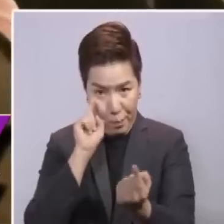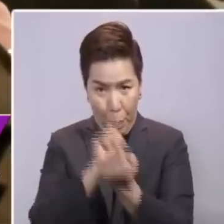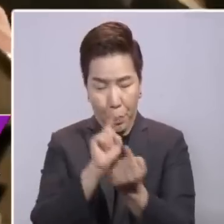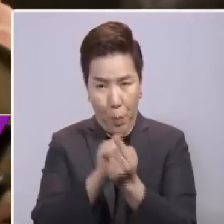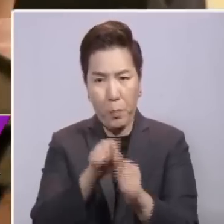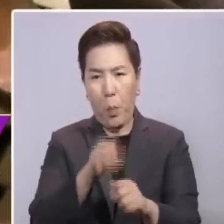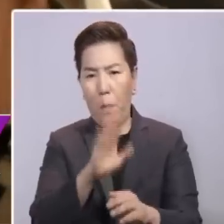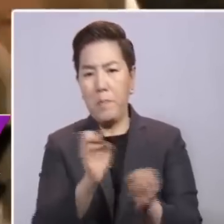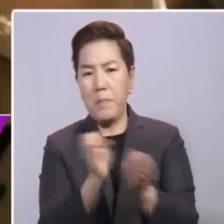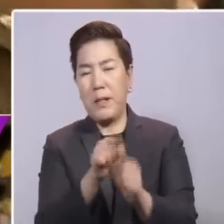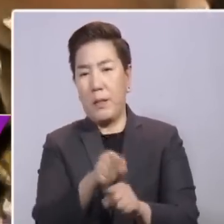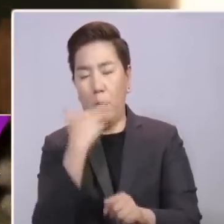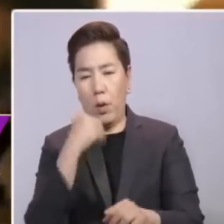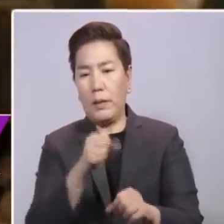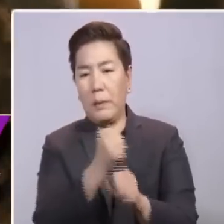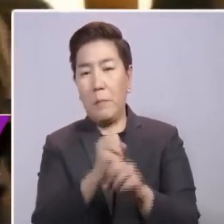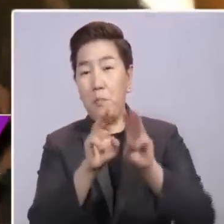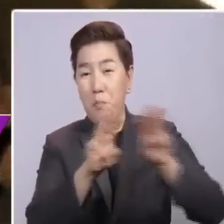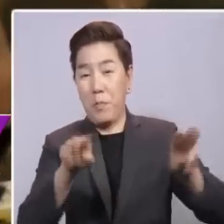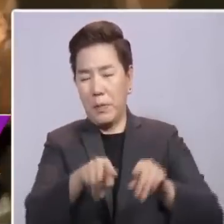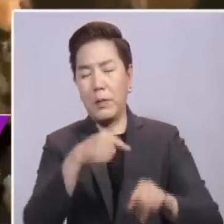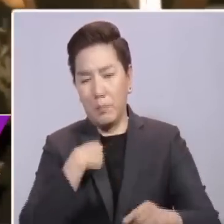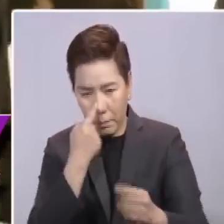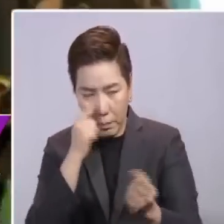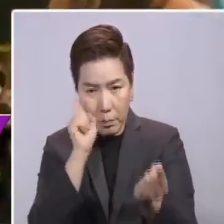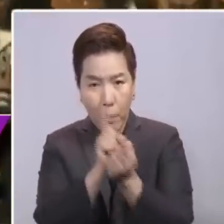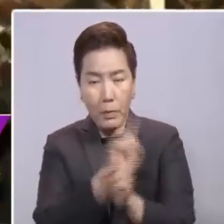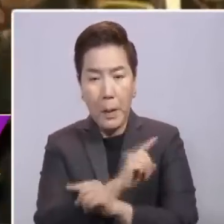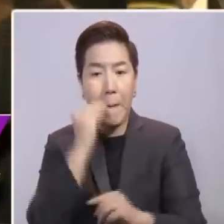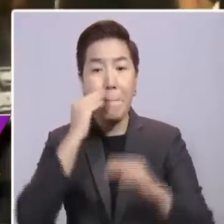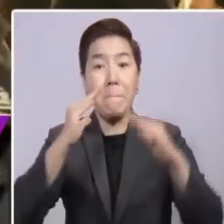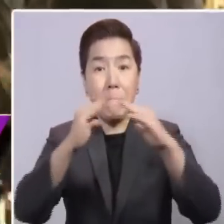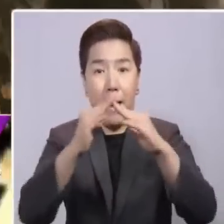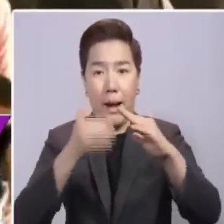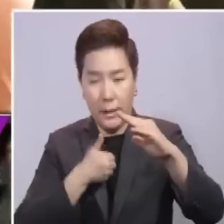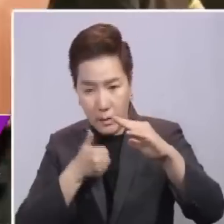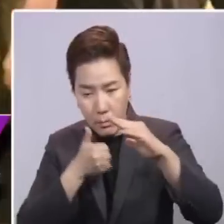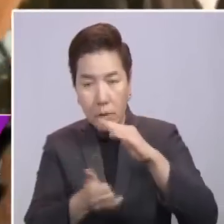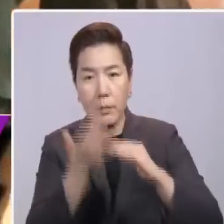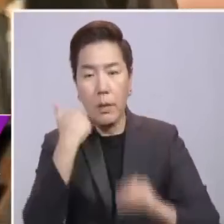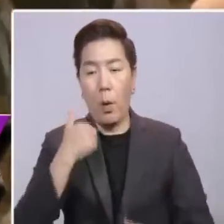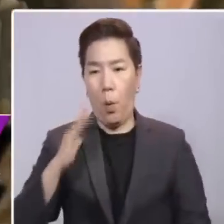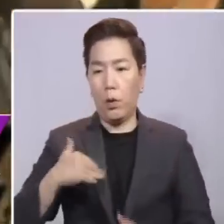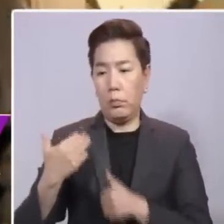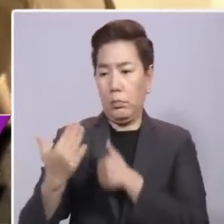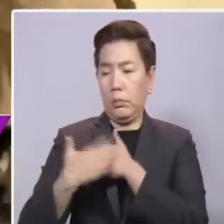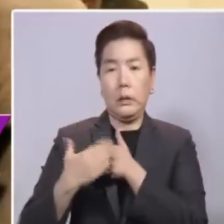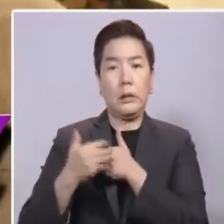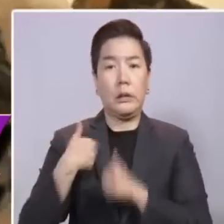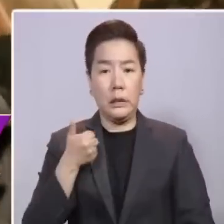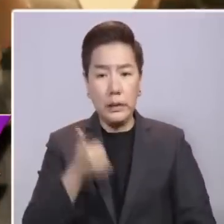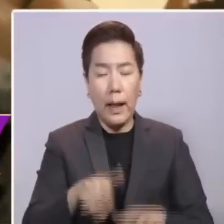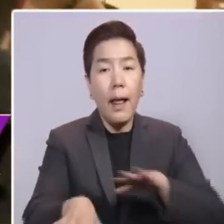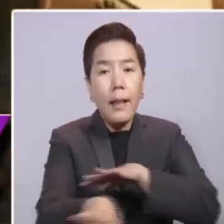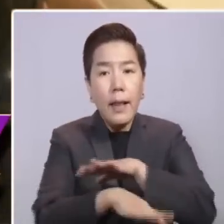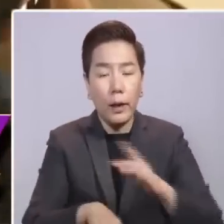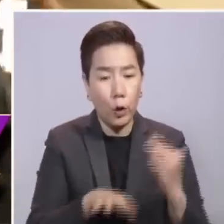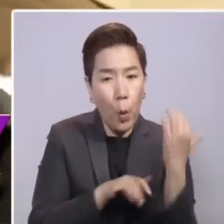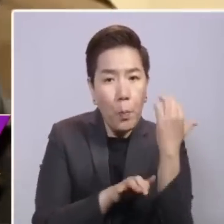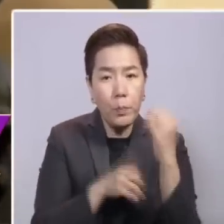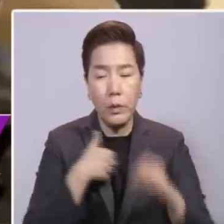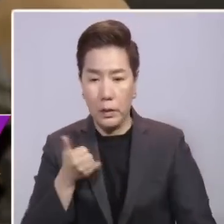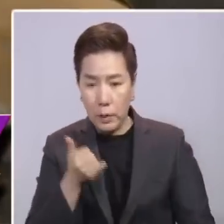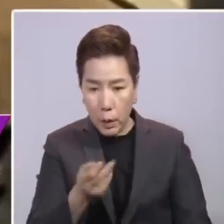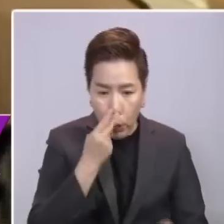ผู้เสียหายในวันตรวจค้นแต่ที่ไปที่บ้านที่เกิดเหตุเนี่ยนะฮะถูกเรียกไปถูกเรียกให้ไปตรวจหลักฐานพวกคอมพิวเตอร์ต่างๆ